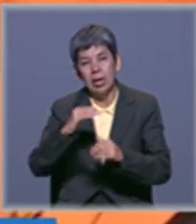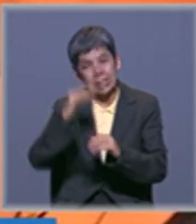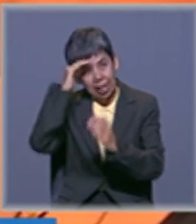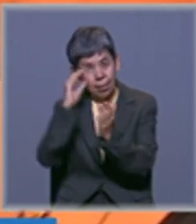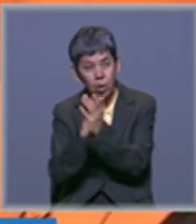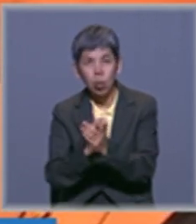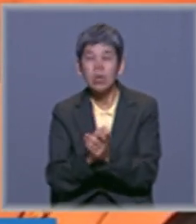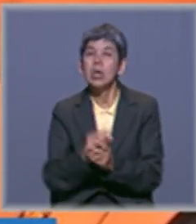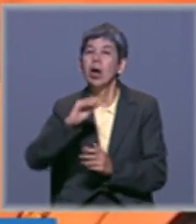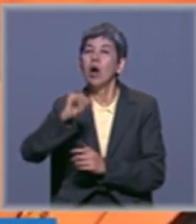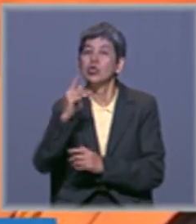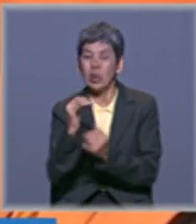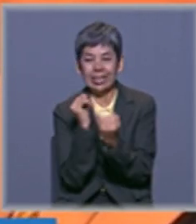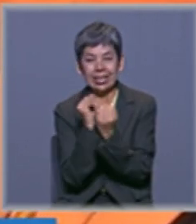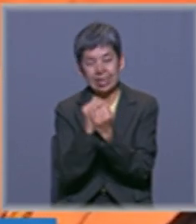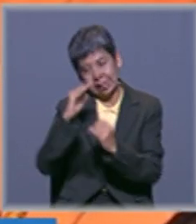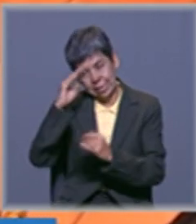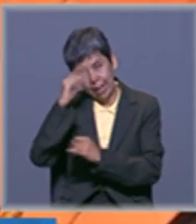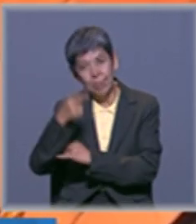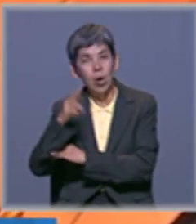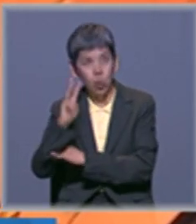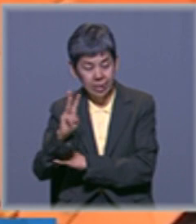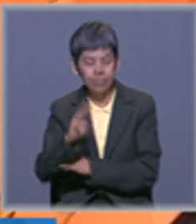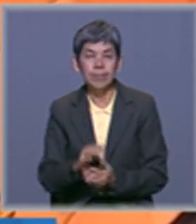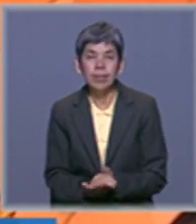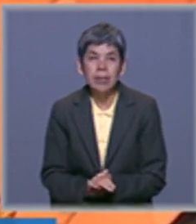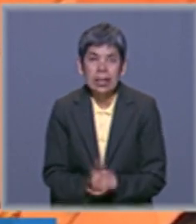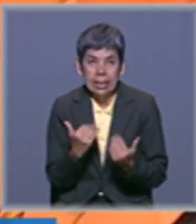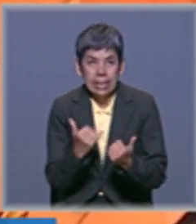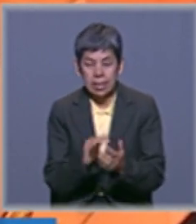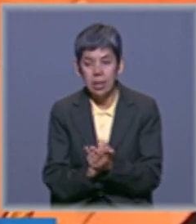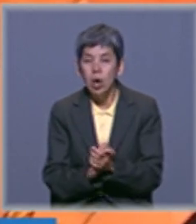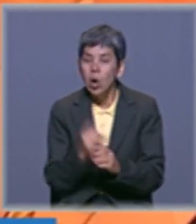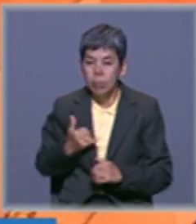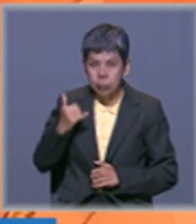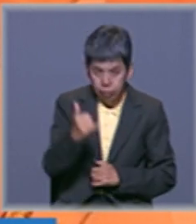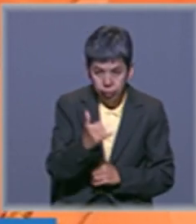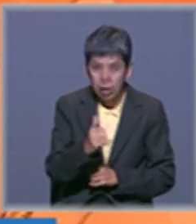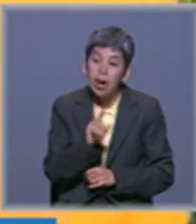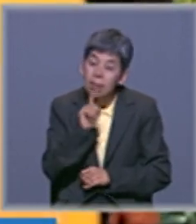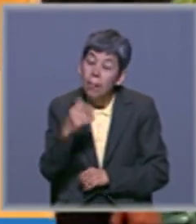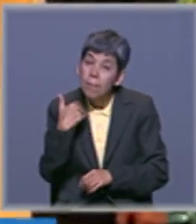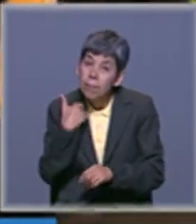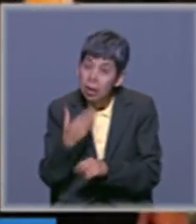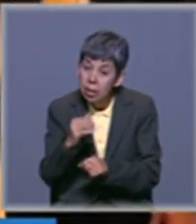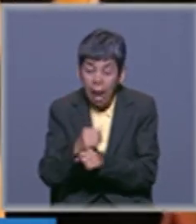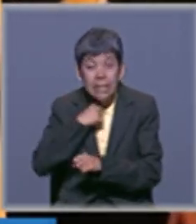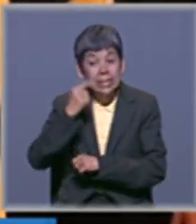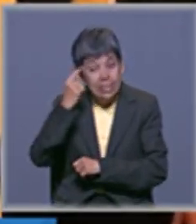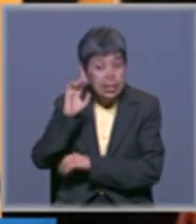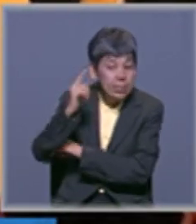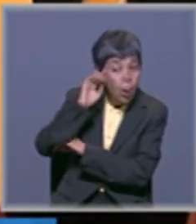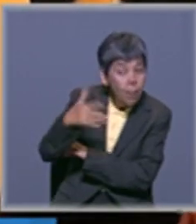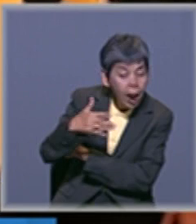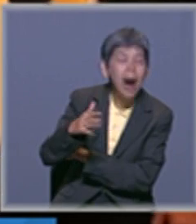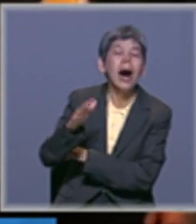ครับซึ่งหลายคนมองว่าใกล้ชิดกับพลเอกประวิตรเองนั้นก็วันนี้พลเอกประวิตรปรากฏตัวถูกป๋าเปรมแซวนะครับว่านึกว่าจะไม่มา